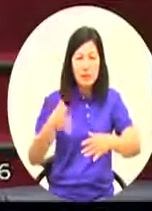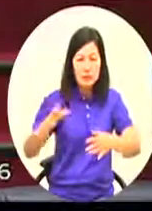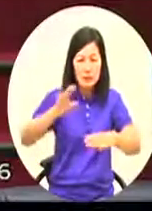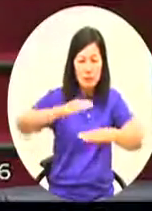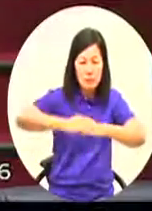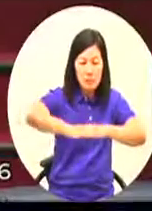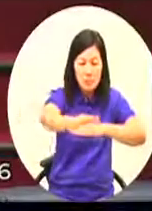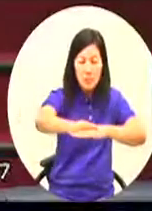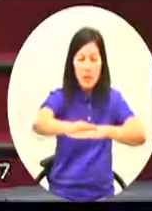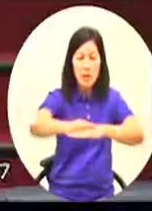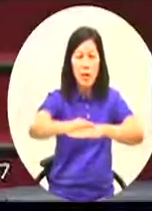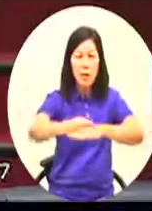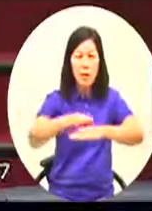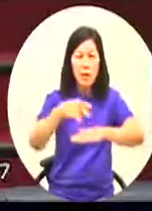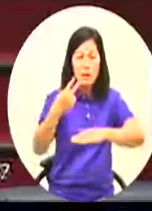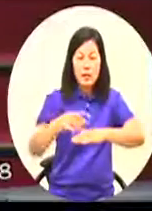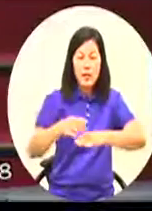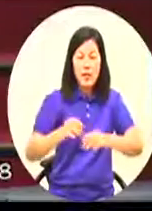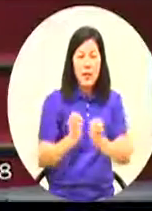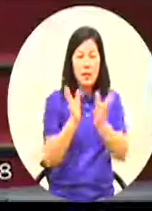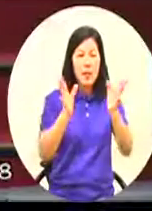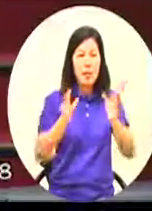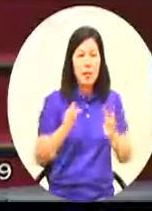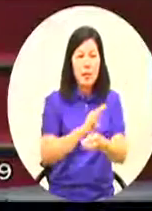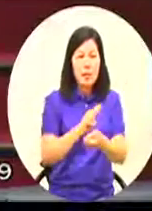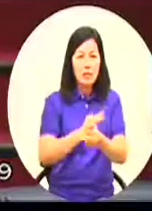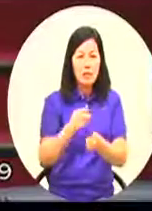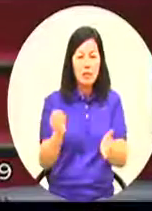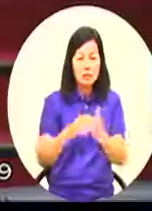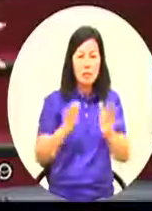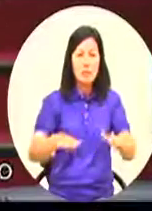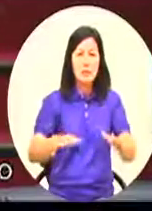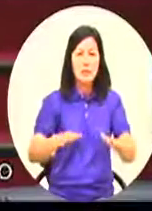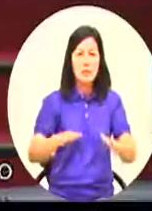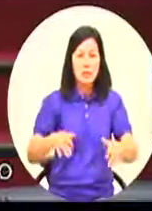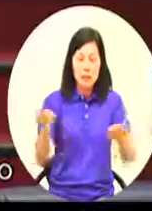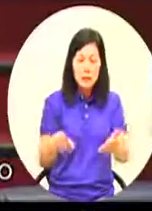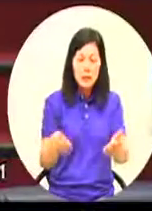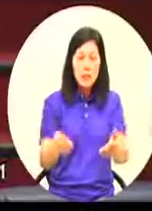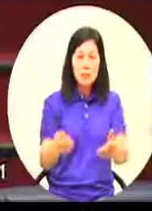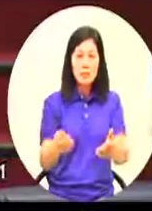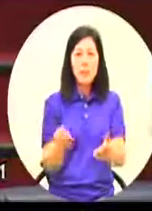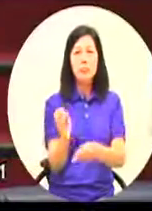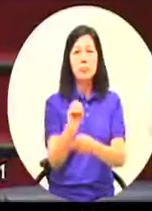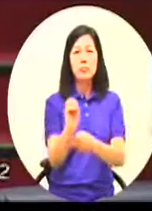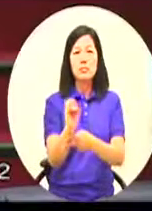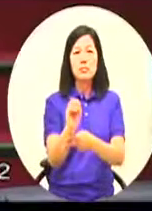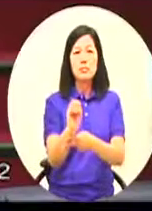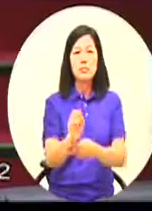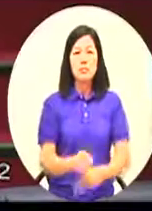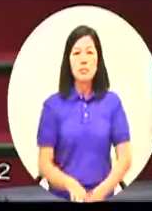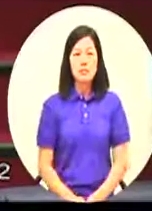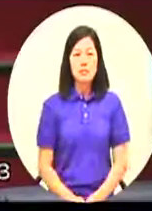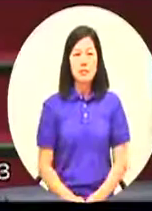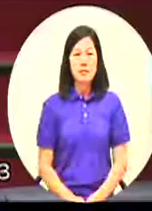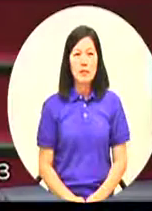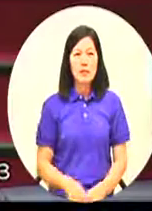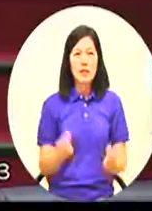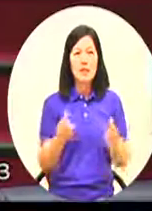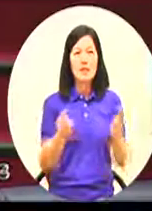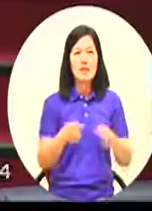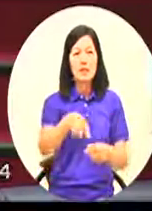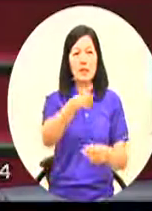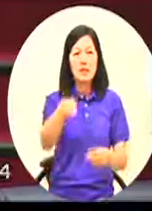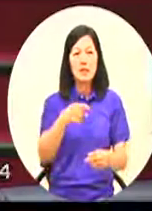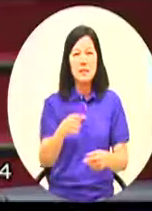我们茂林呢，讲了从上一任讲到现在没有任何动静，给你好像是给你那个一